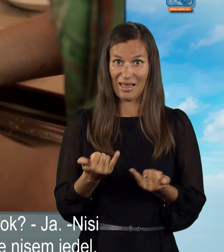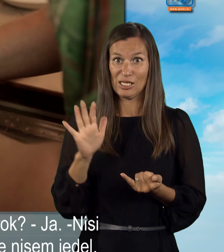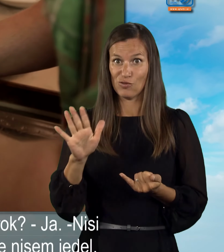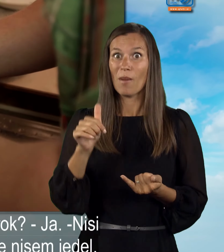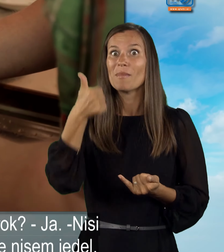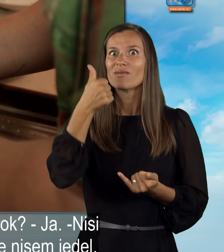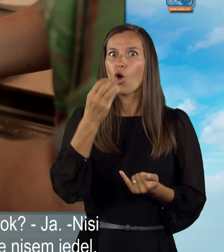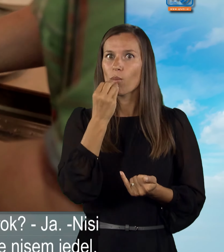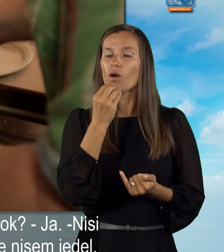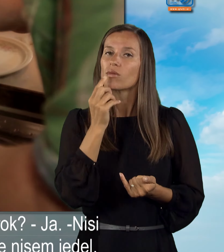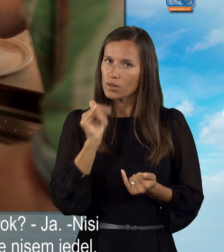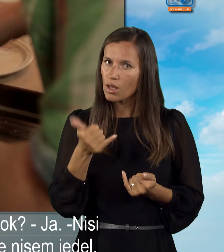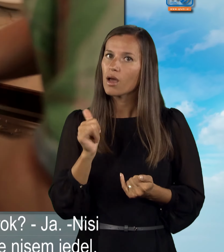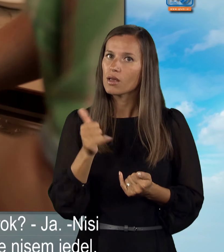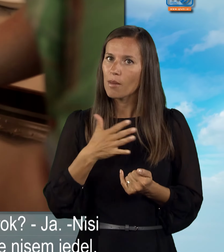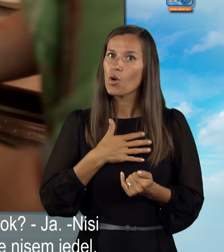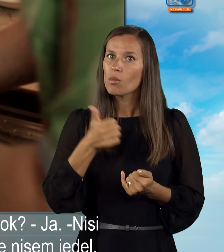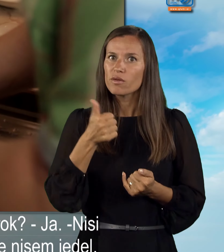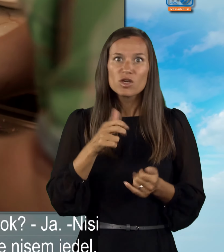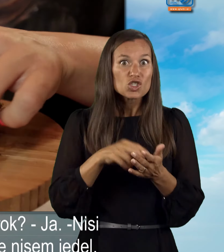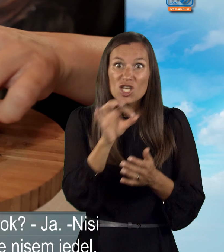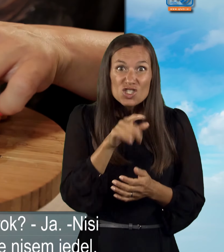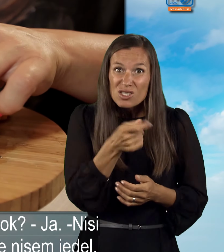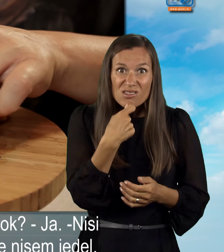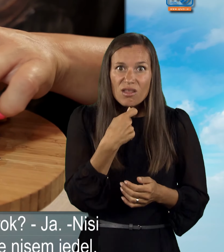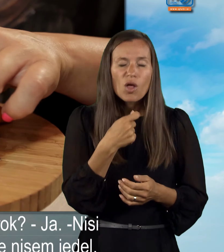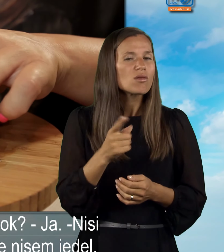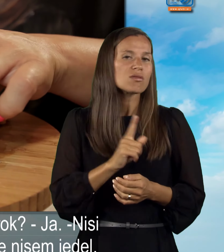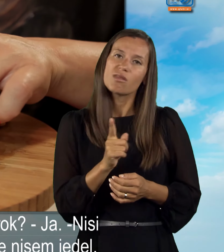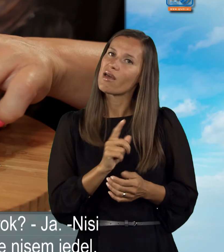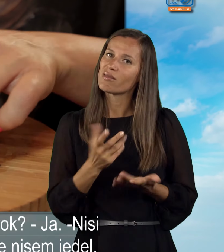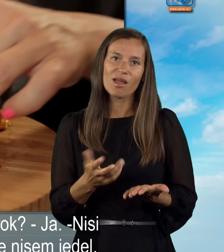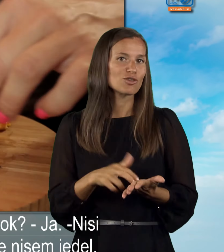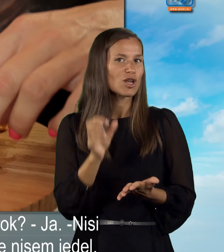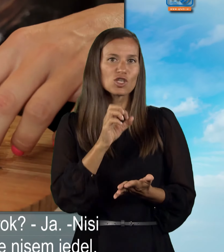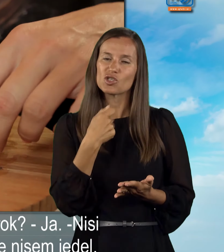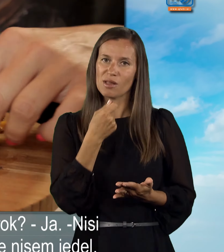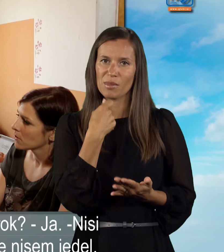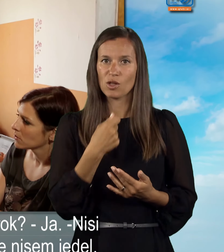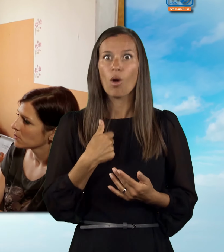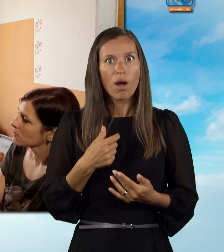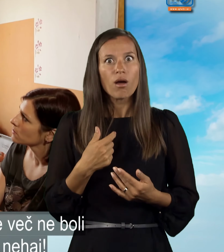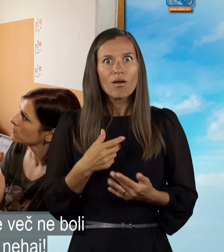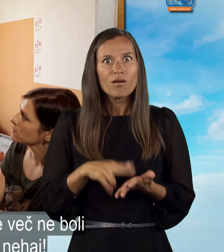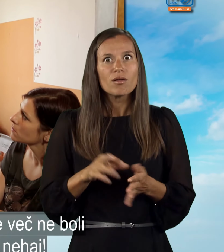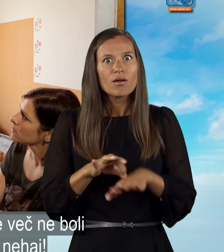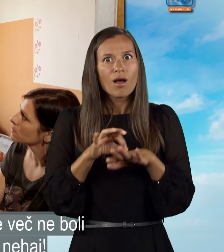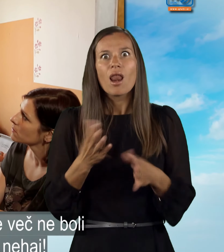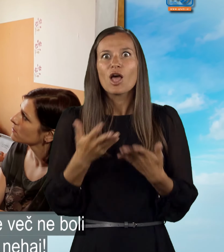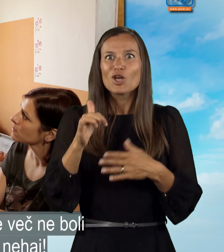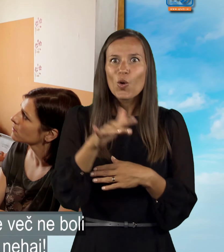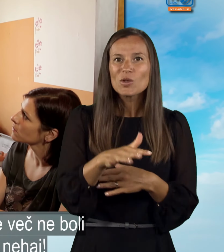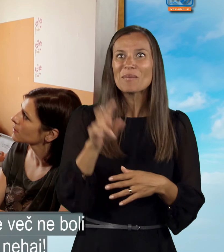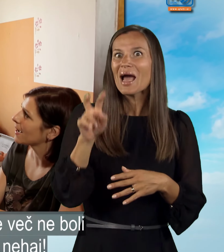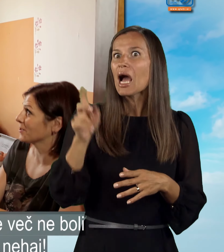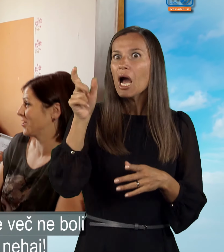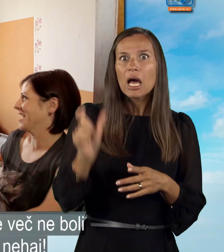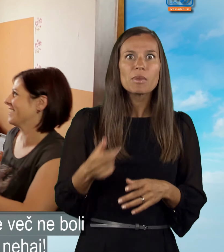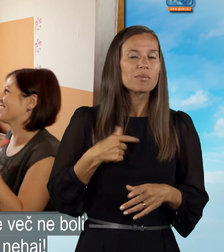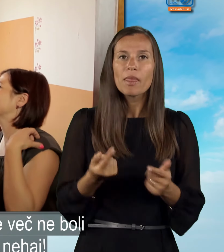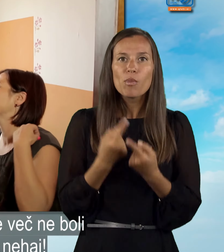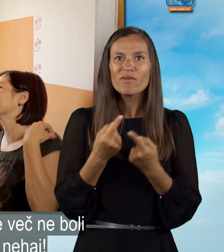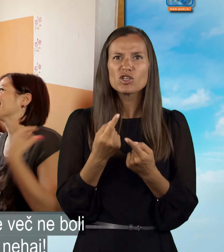Danes to tvoj prvi obrok? Ja. Ne nisi nič jedel? Ne, danes še nič nisem jedel. Lažje hodam, hrbet me več ne boli to.